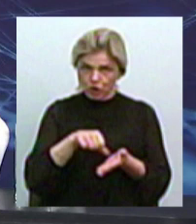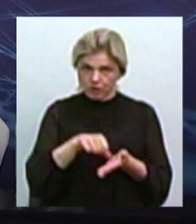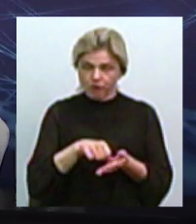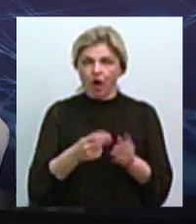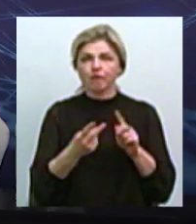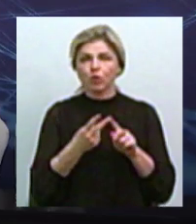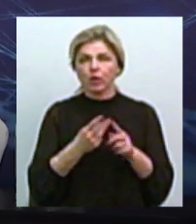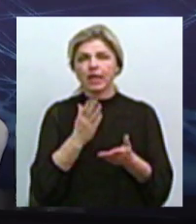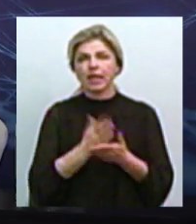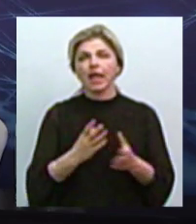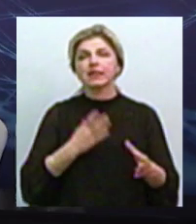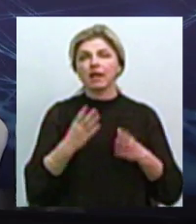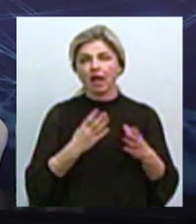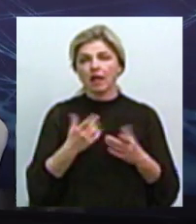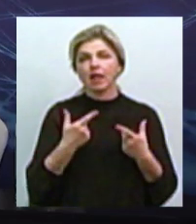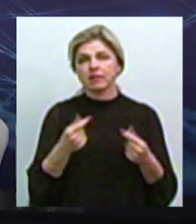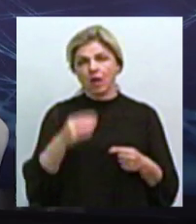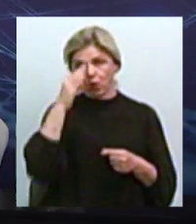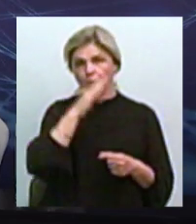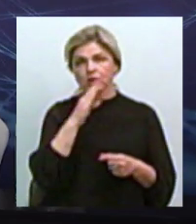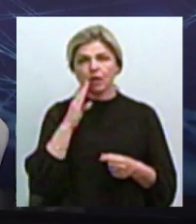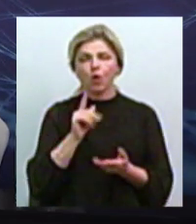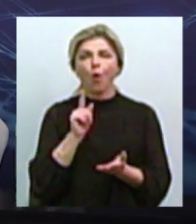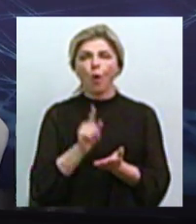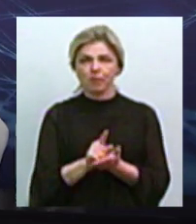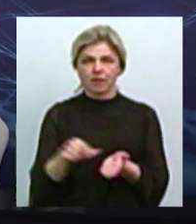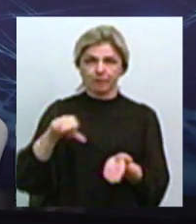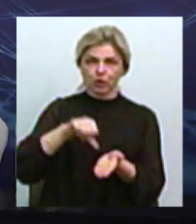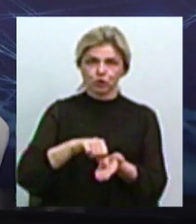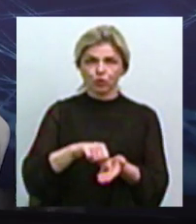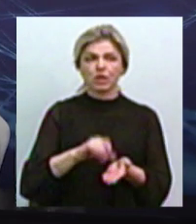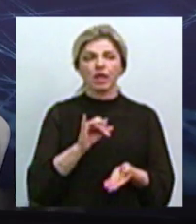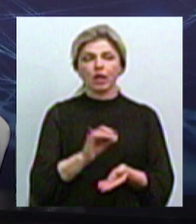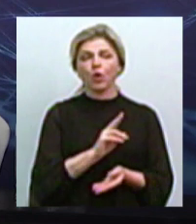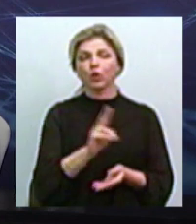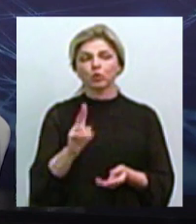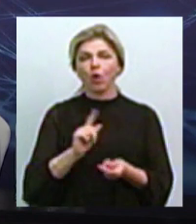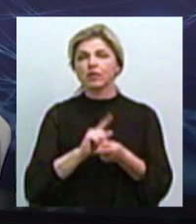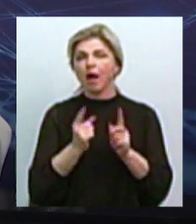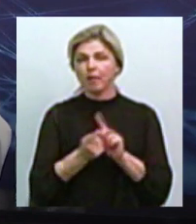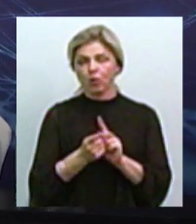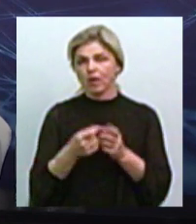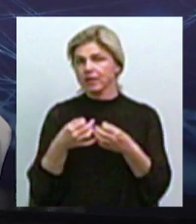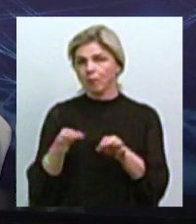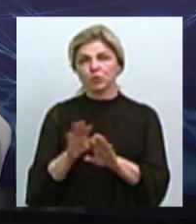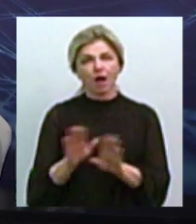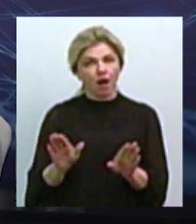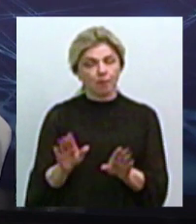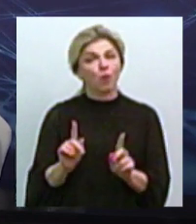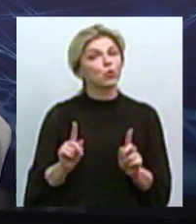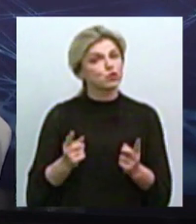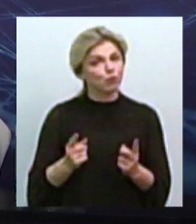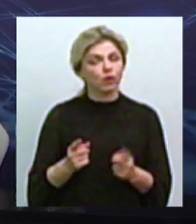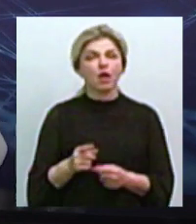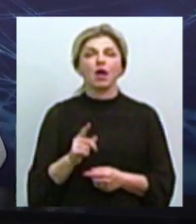во-вторых, є тренінги, на яких вони просто обов'язково присутствують, є на тих, яких, наоборот, ми їх не пускаємо. Зараз розкажу, чому.